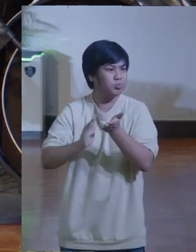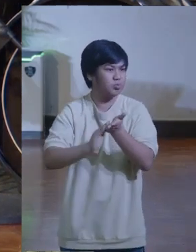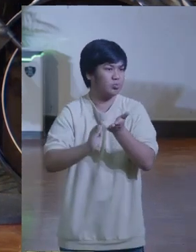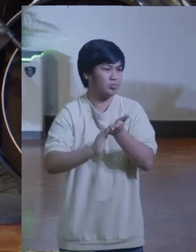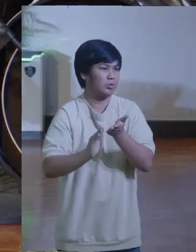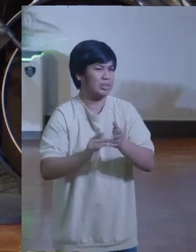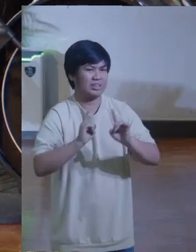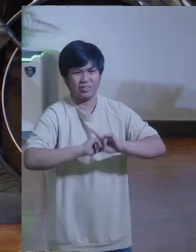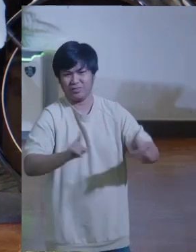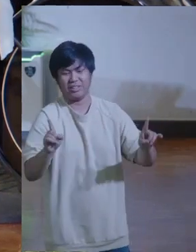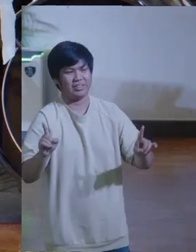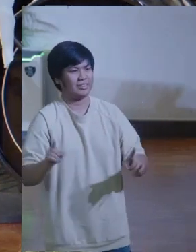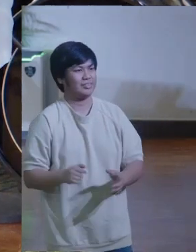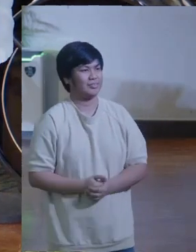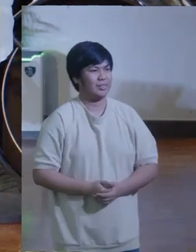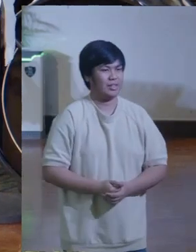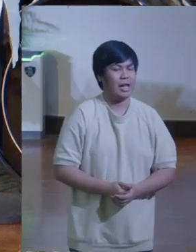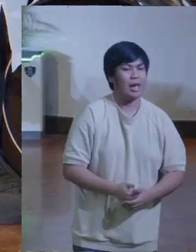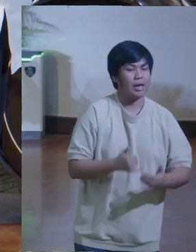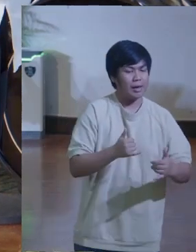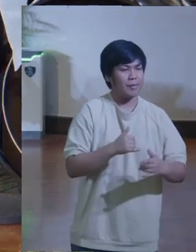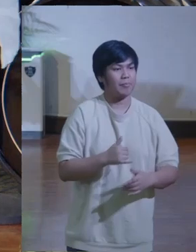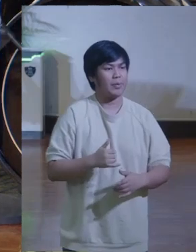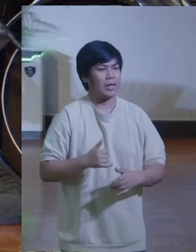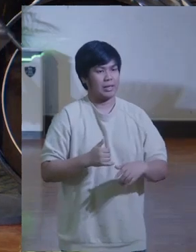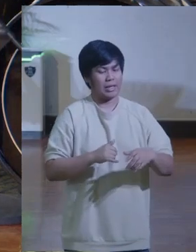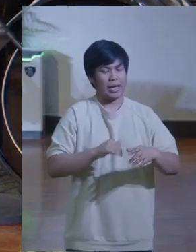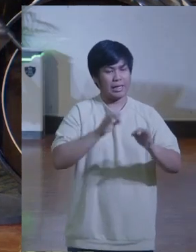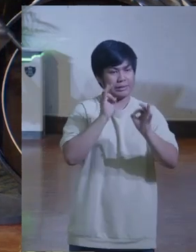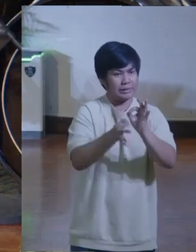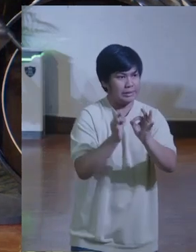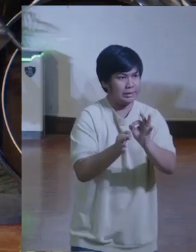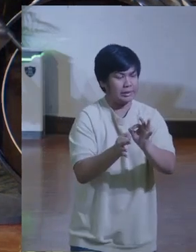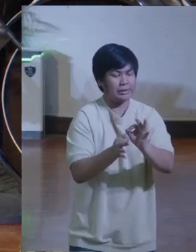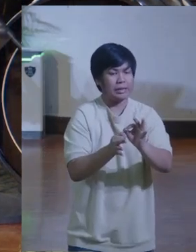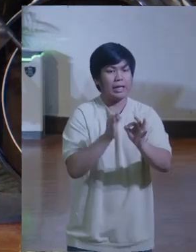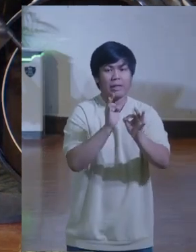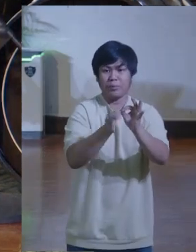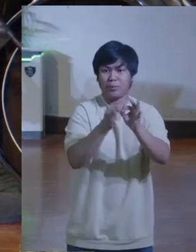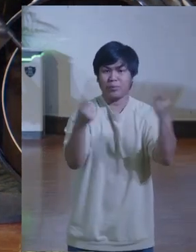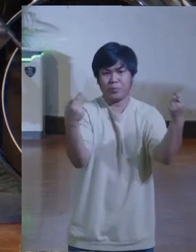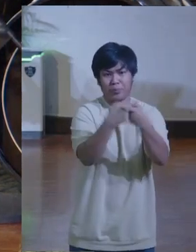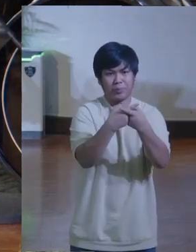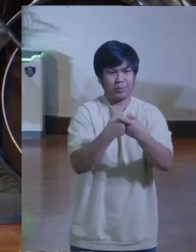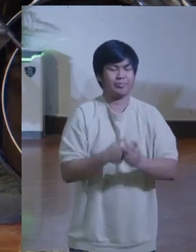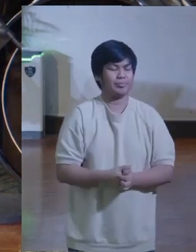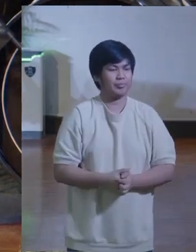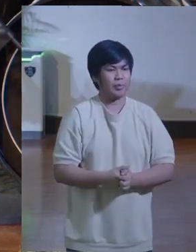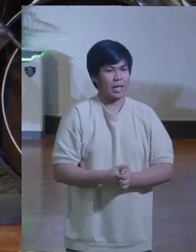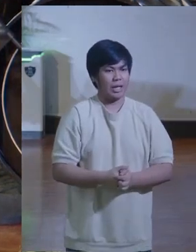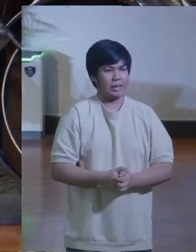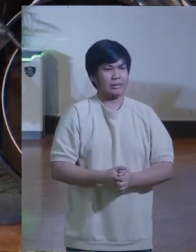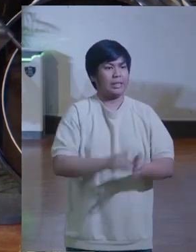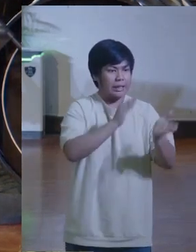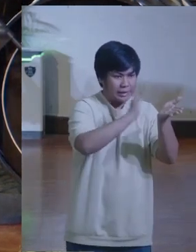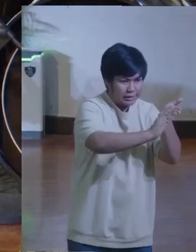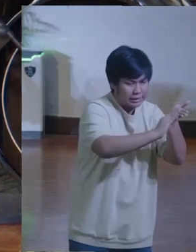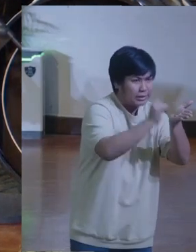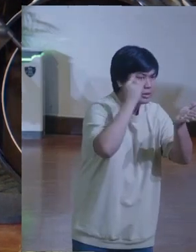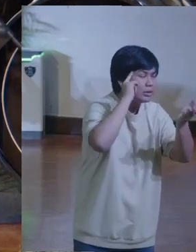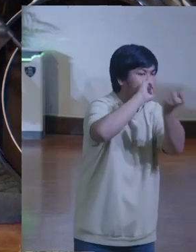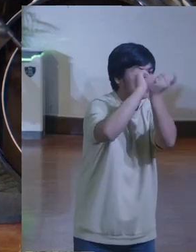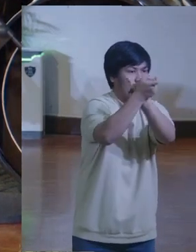metanoia sa original language. Yung po ay isang change of mind. Repentance is a change of